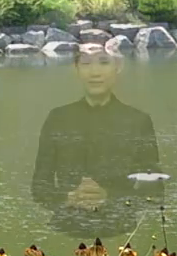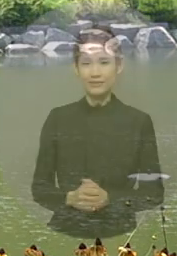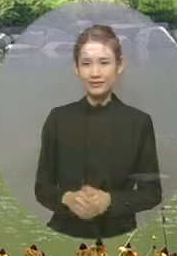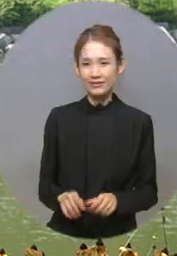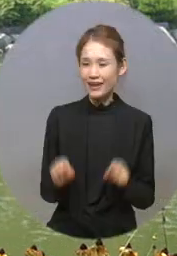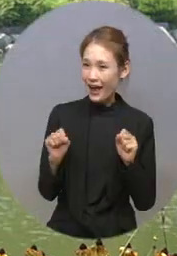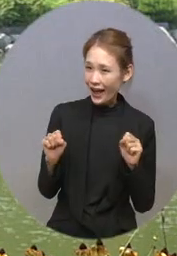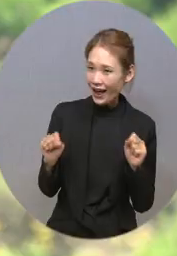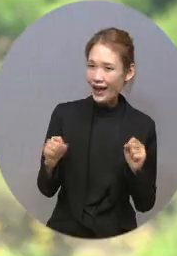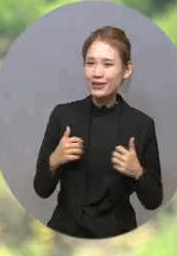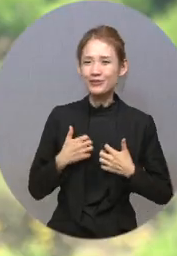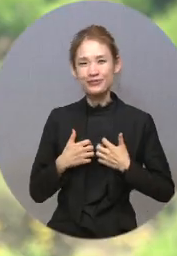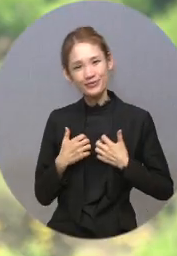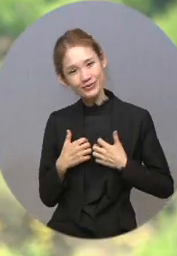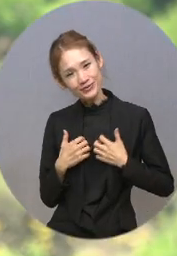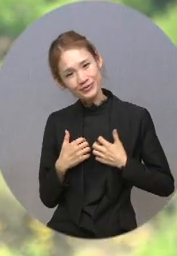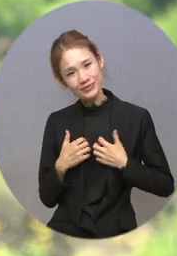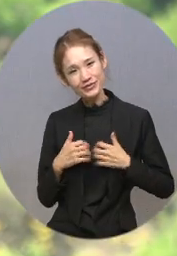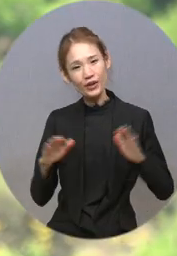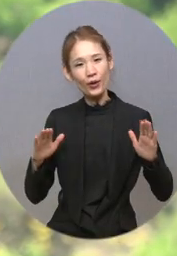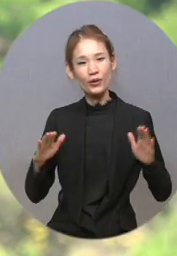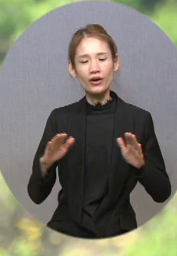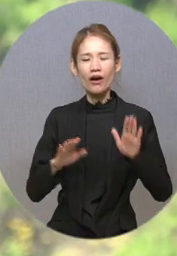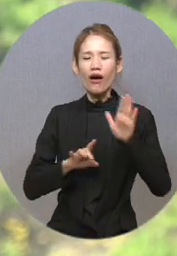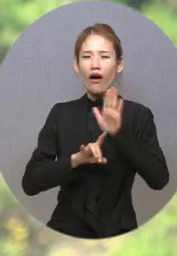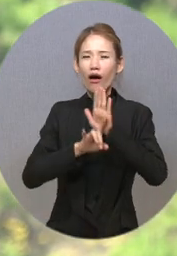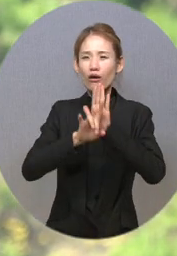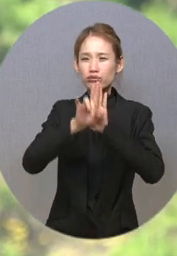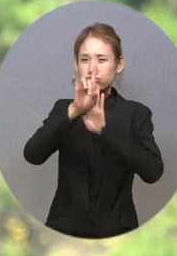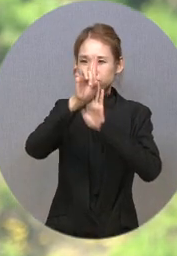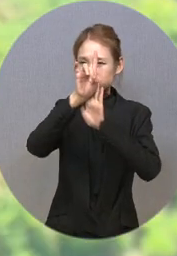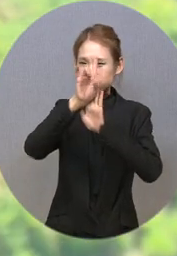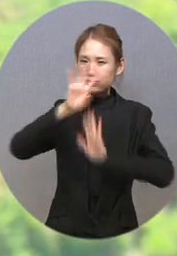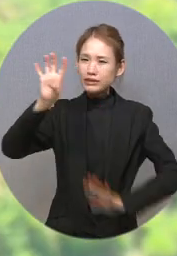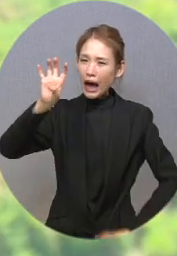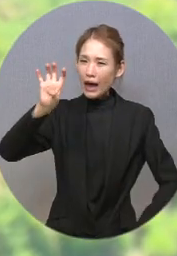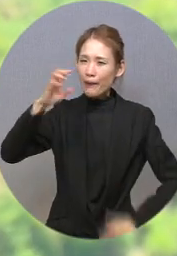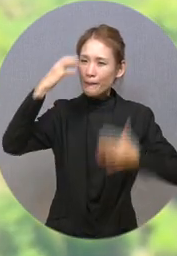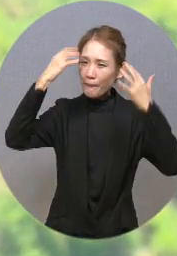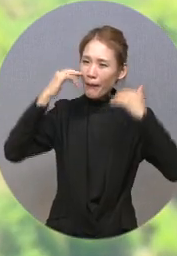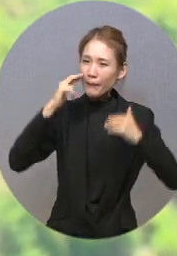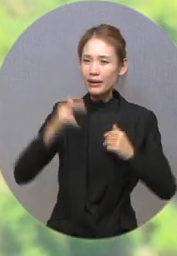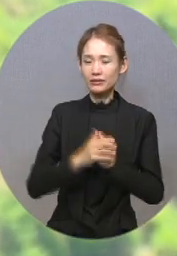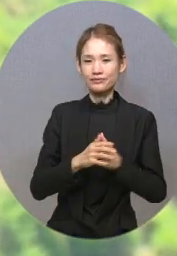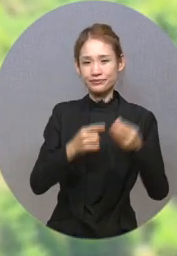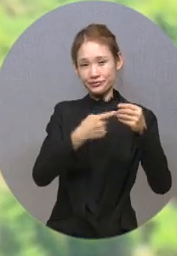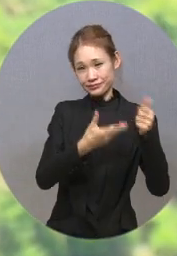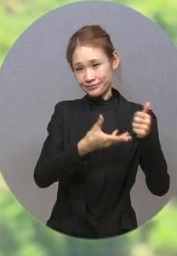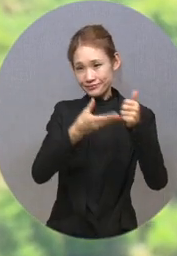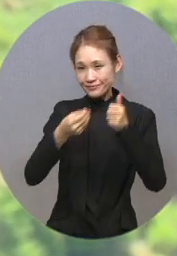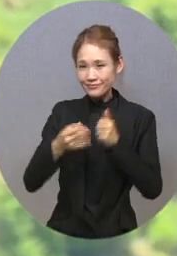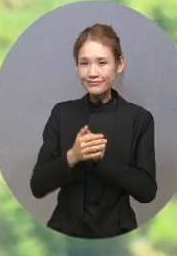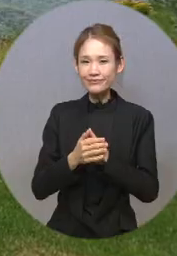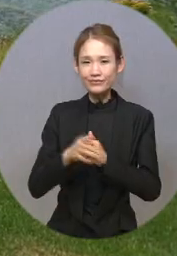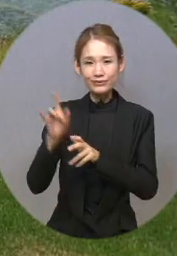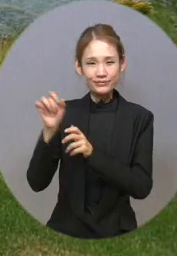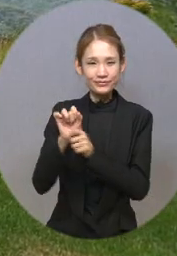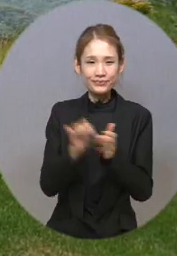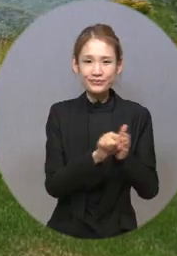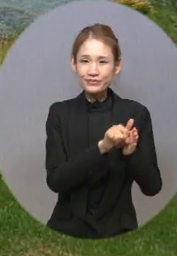안녕하세요. 반갑습니다, 여러분. 오늘 지금 폭염에 40도 장난이 아닌데 첫 번째 게스트분은 골프 인플루언서로